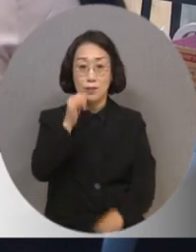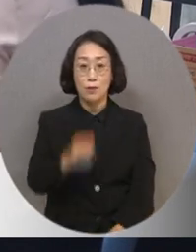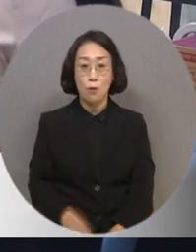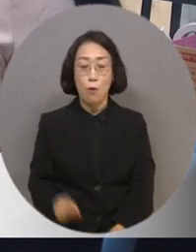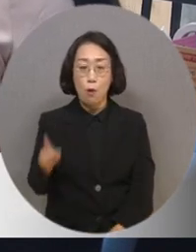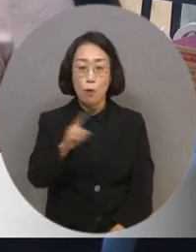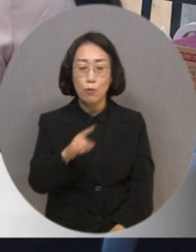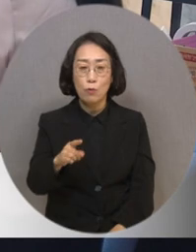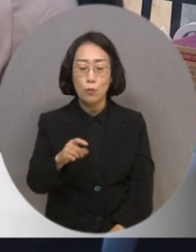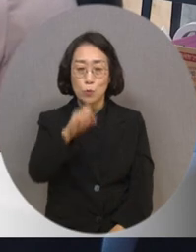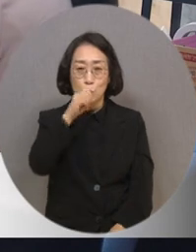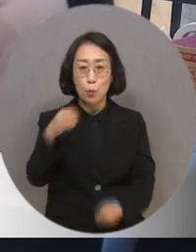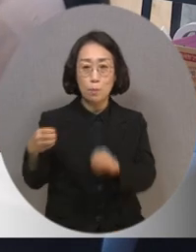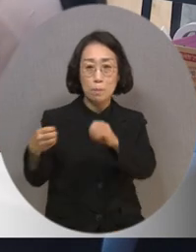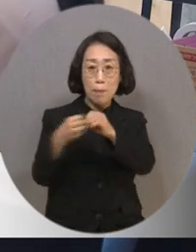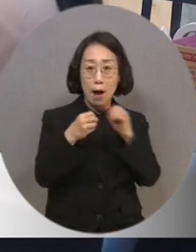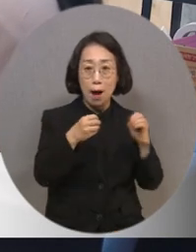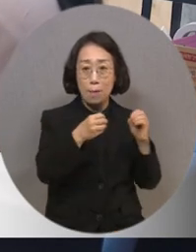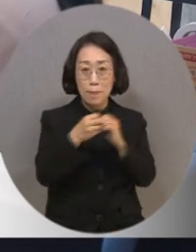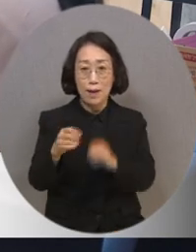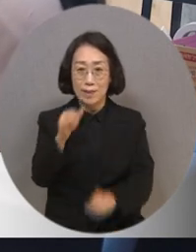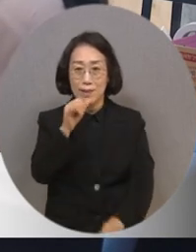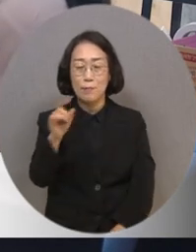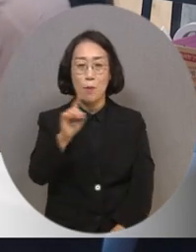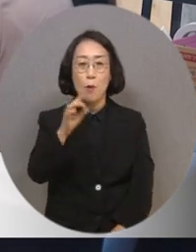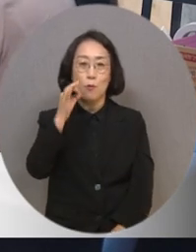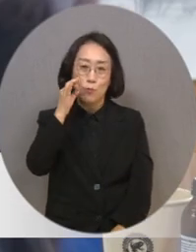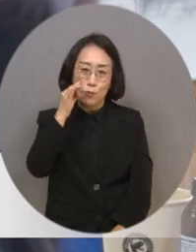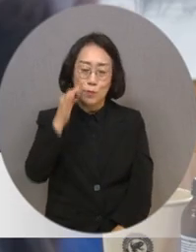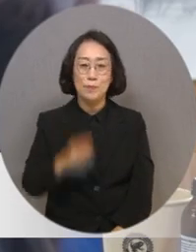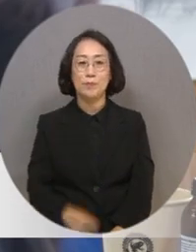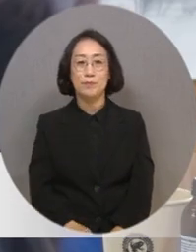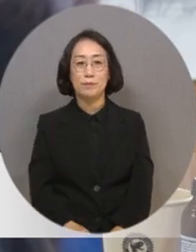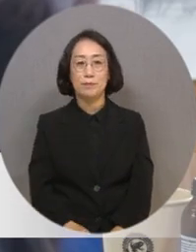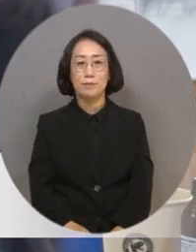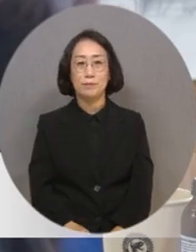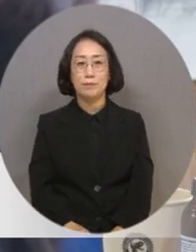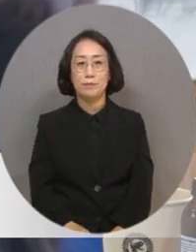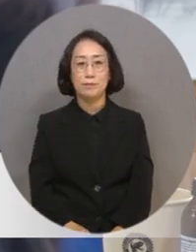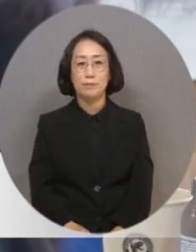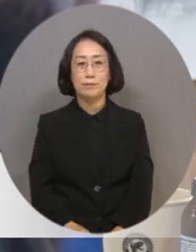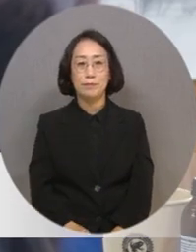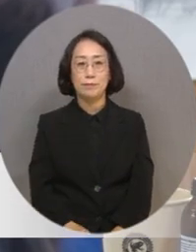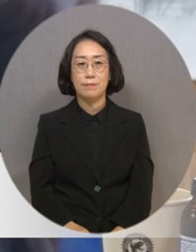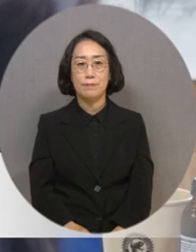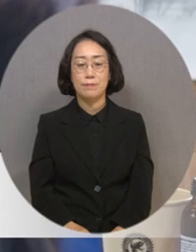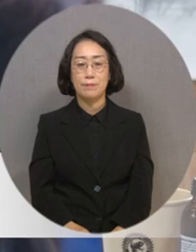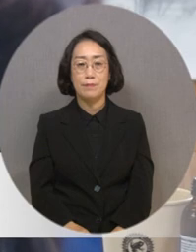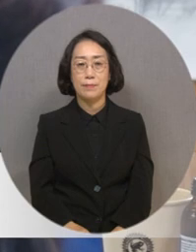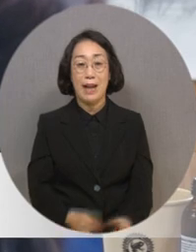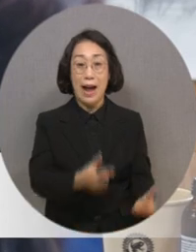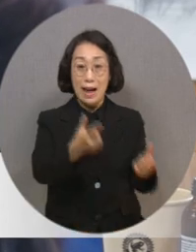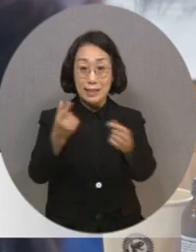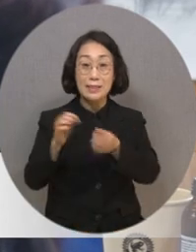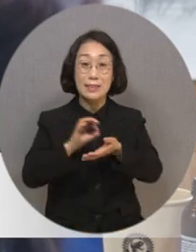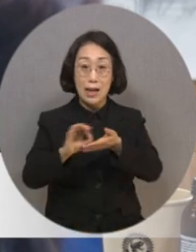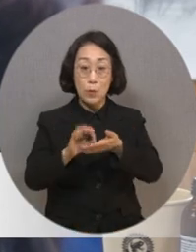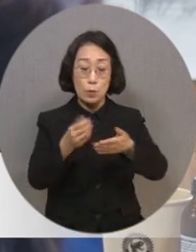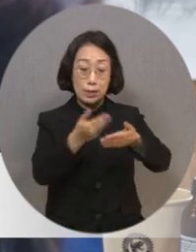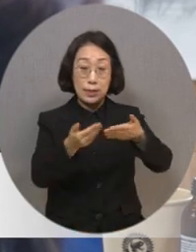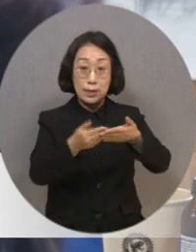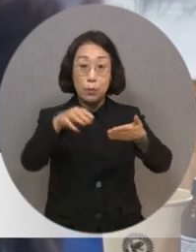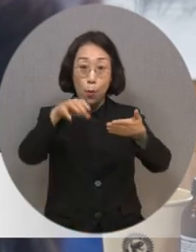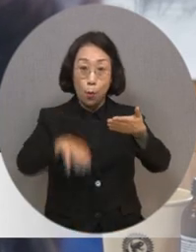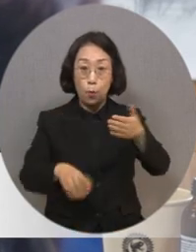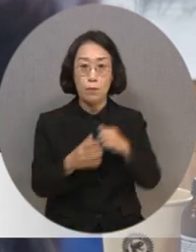어떤 영향을 주는지, 어떤 시너지 효과가 있는지 궁금합니다. 왜 이렇게 공동체 화실을 만들어 놓고 나서는 늘